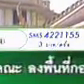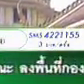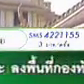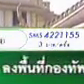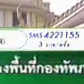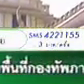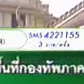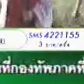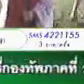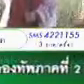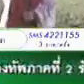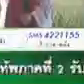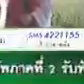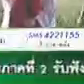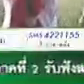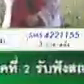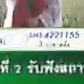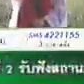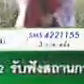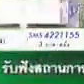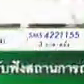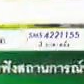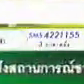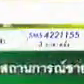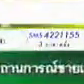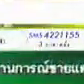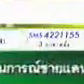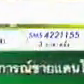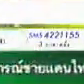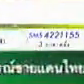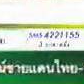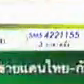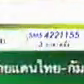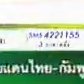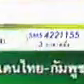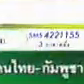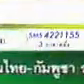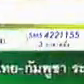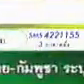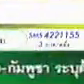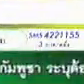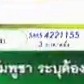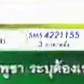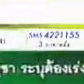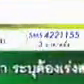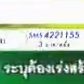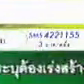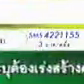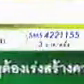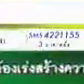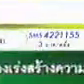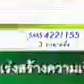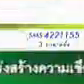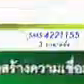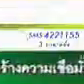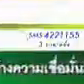สำนักงานส่งเสริมคุณธรรมจริยธรรมและความมั่นคงแห่งสถาบันชาติพระศาสนาพระมหากษัตริย์จัดพิธีสักการะพระบรมสารีริกธ